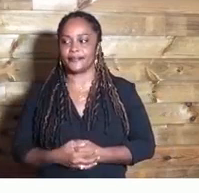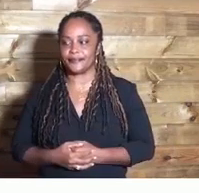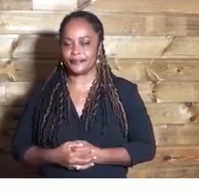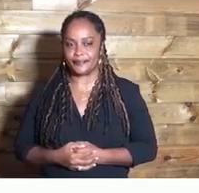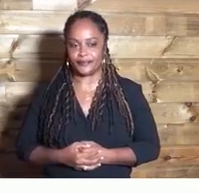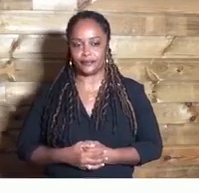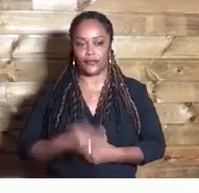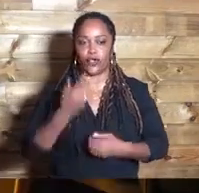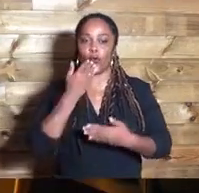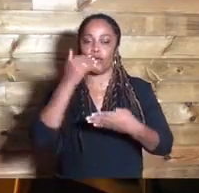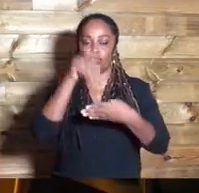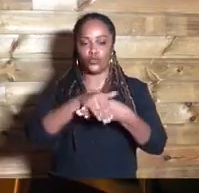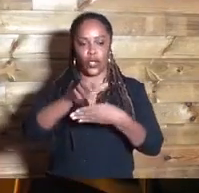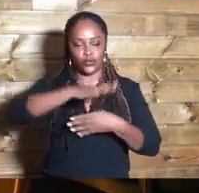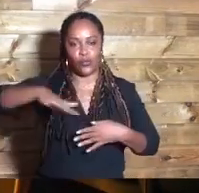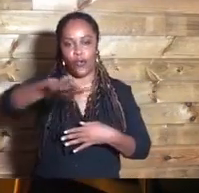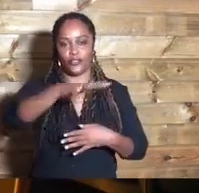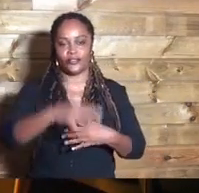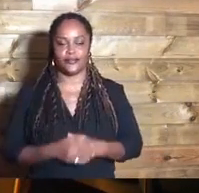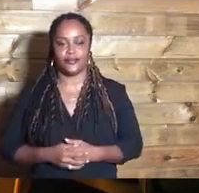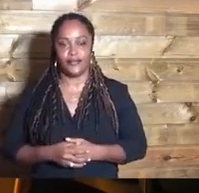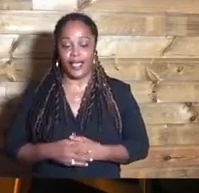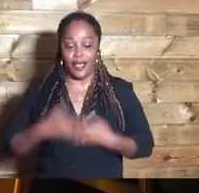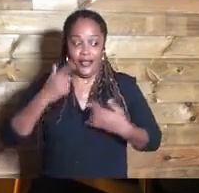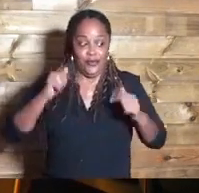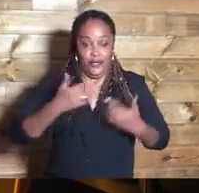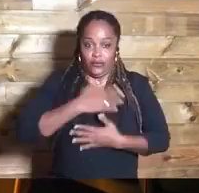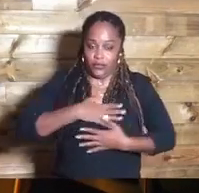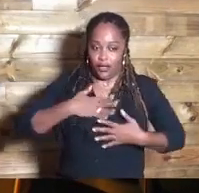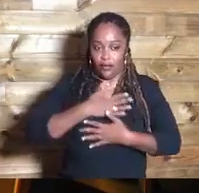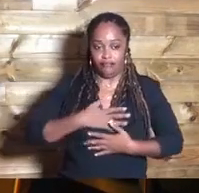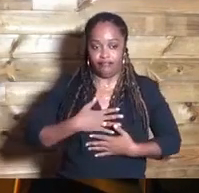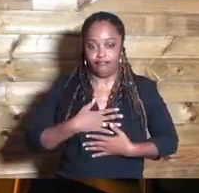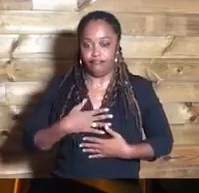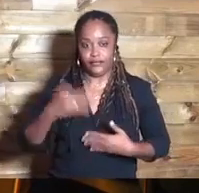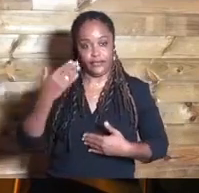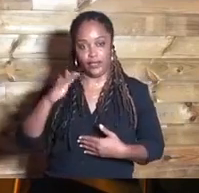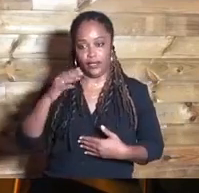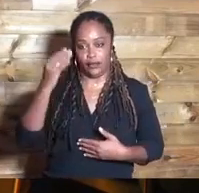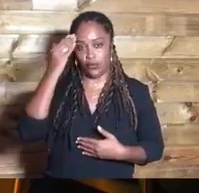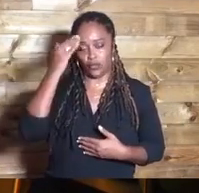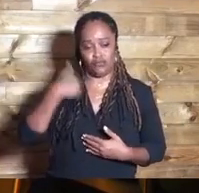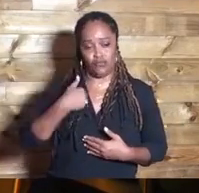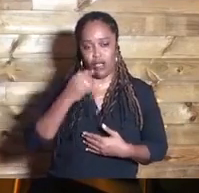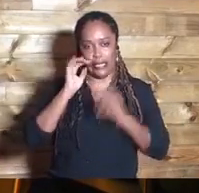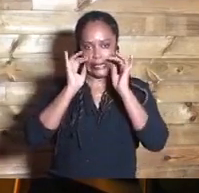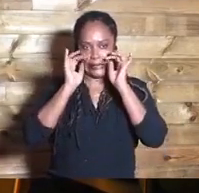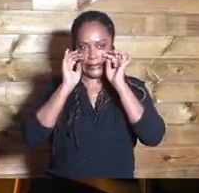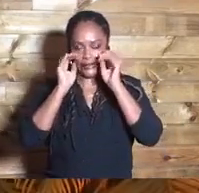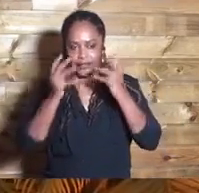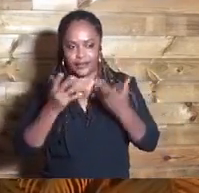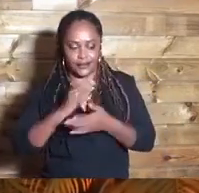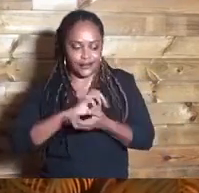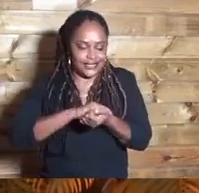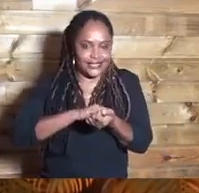Oui, bonsoir tout le monde. Mais en comptant, et ça qui connaît moi savent qu'en ému aussi très ému parce